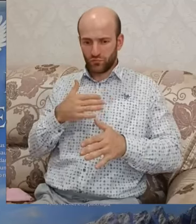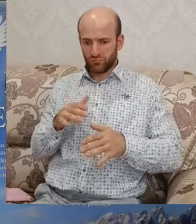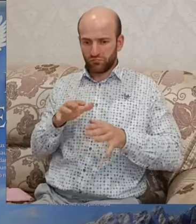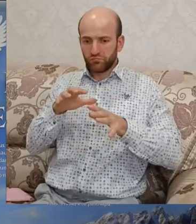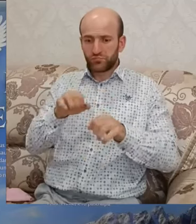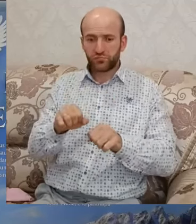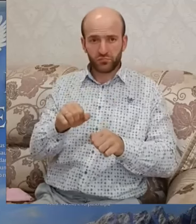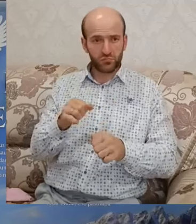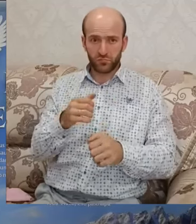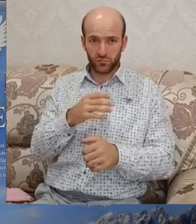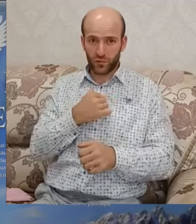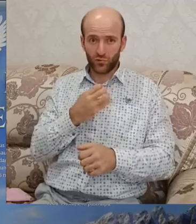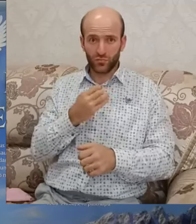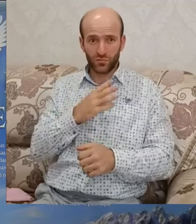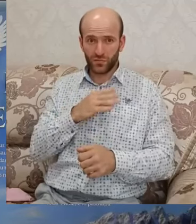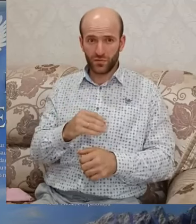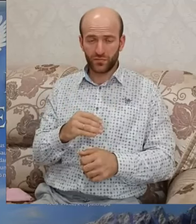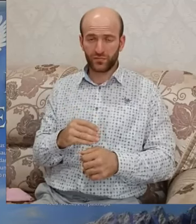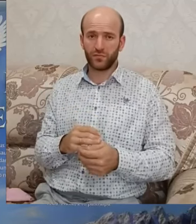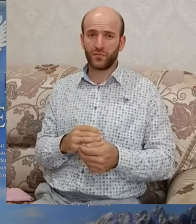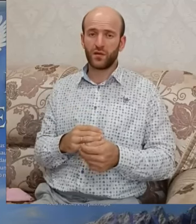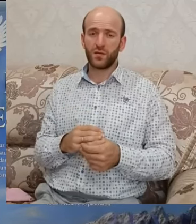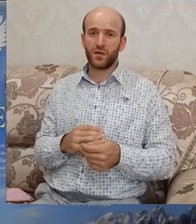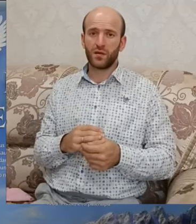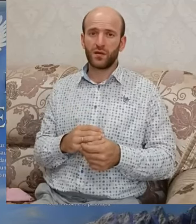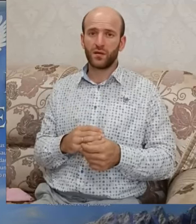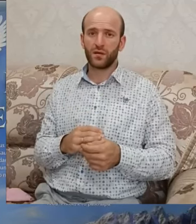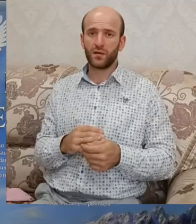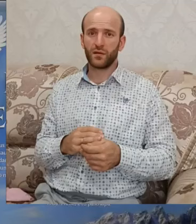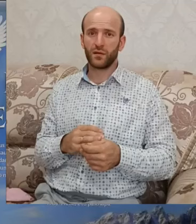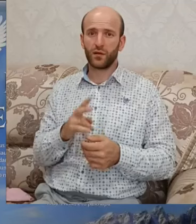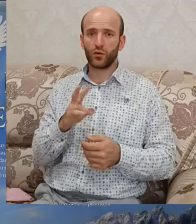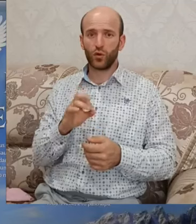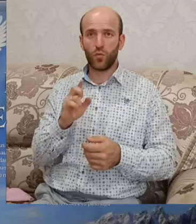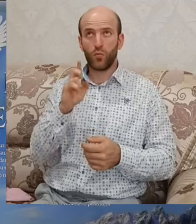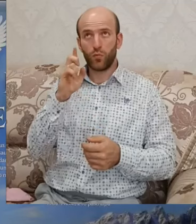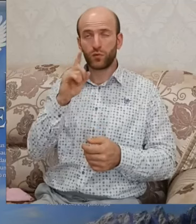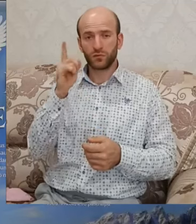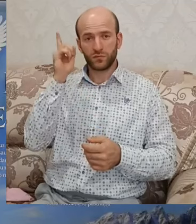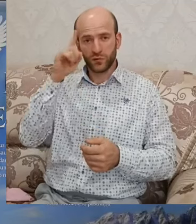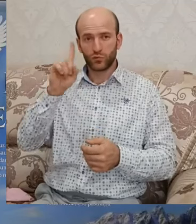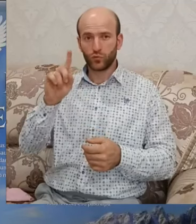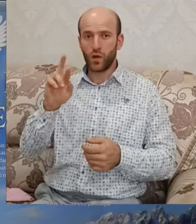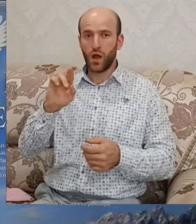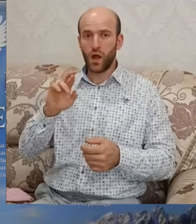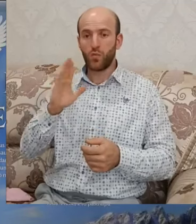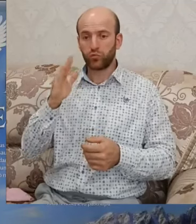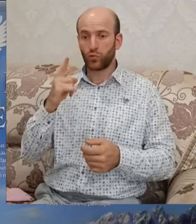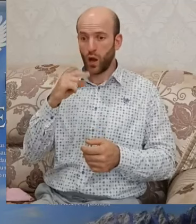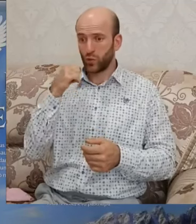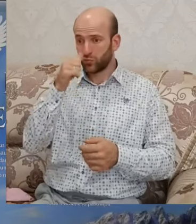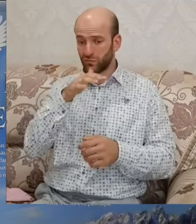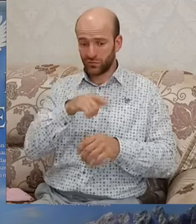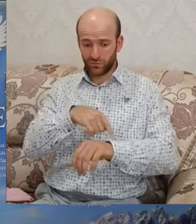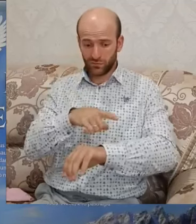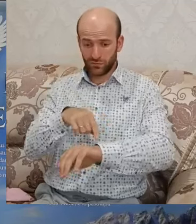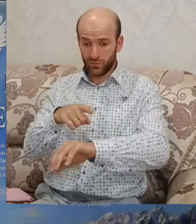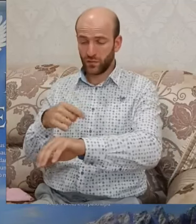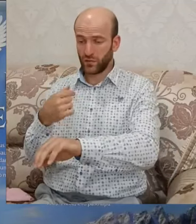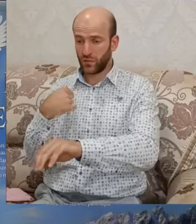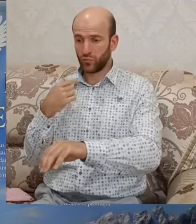Bet Dievas žinojo, kur aš būsiu po metų su trupučiu. Но Бог знал, где я буду через год и